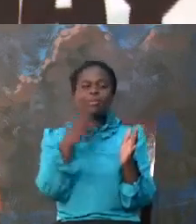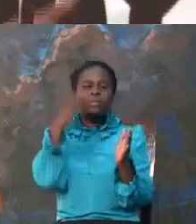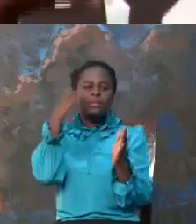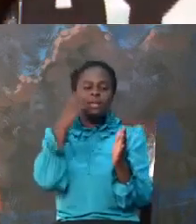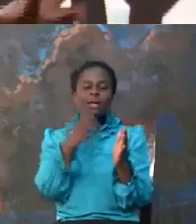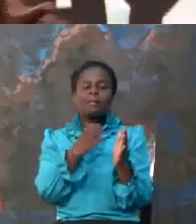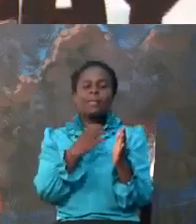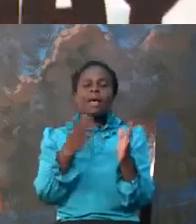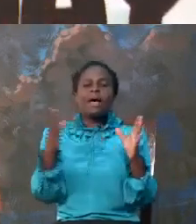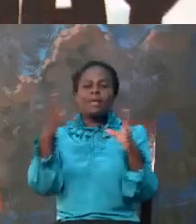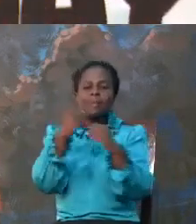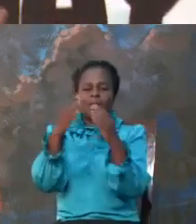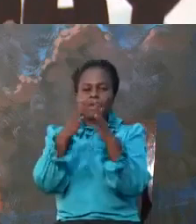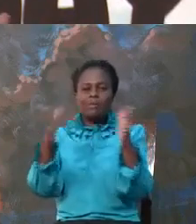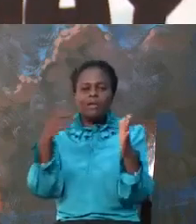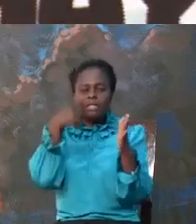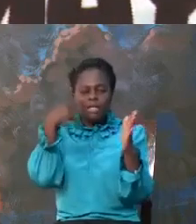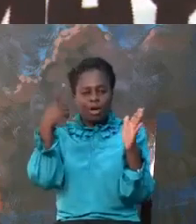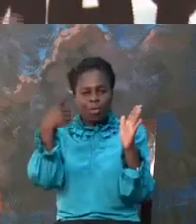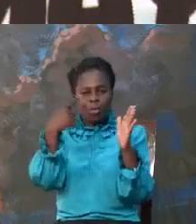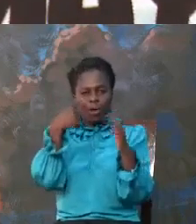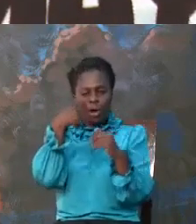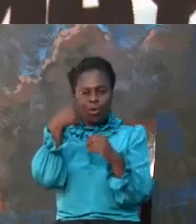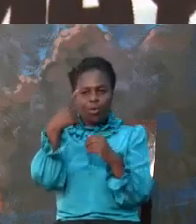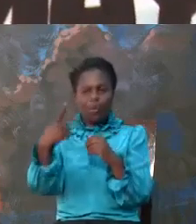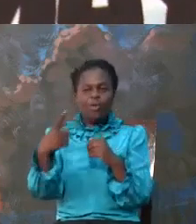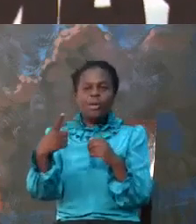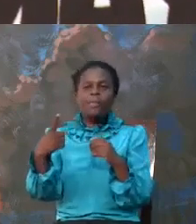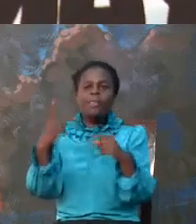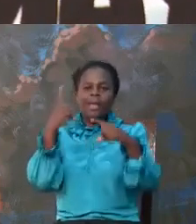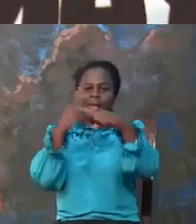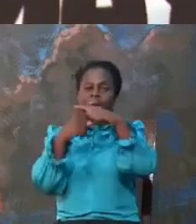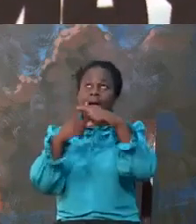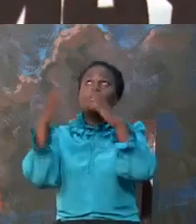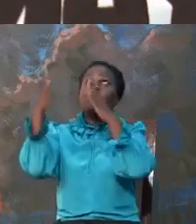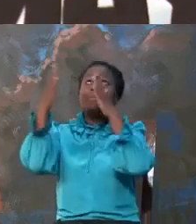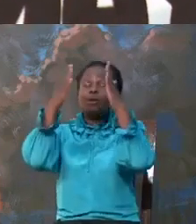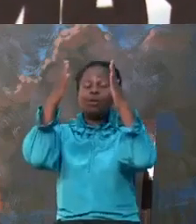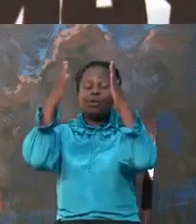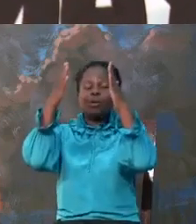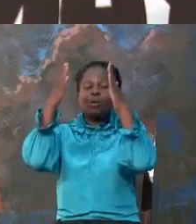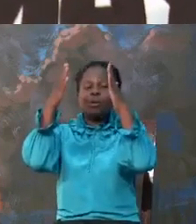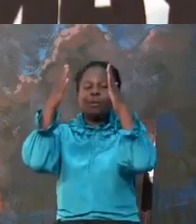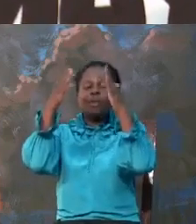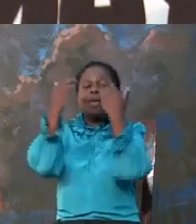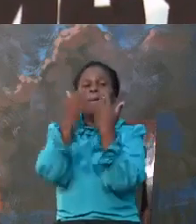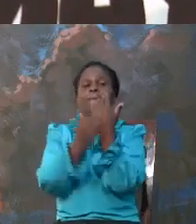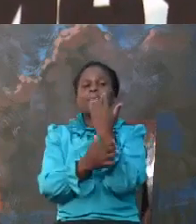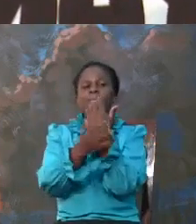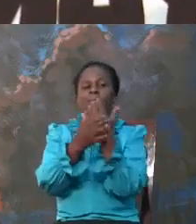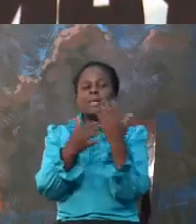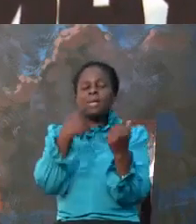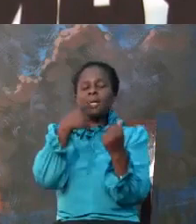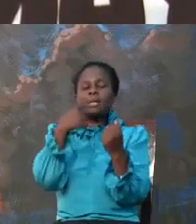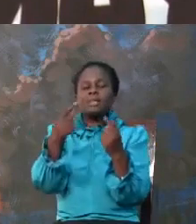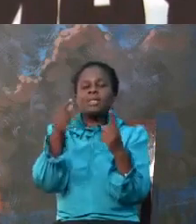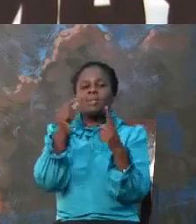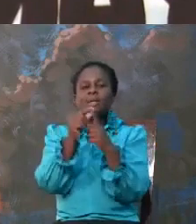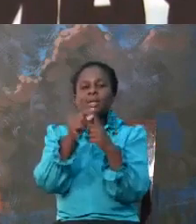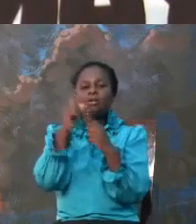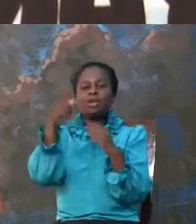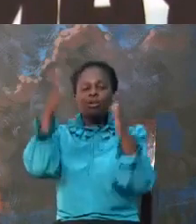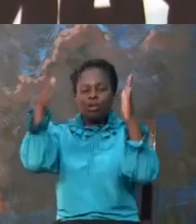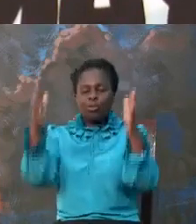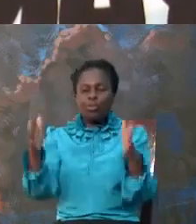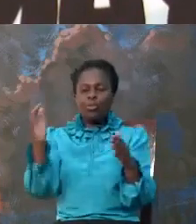mbinguni, patakatifu pa mbinguni, akaona akaelezwa ilivyo. Na Biblia inasema neno lilo kuu ndio